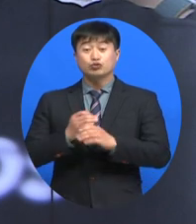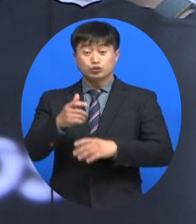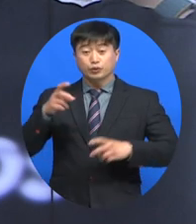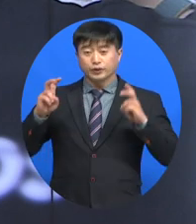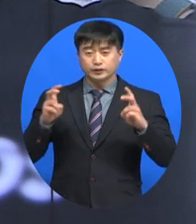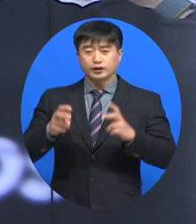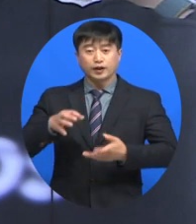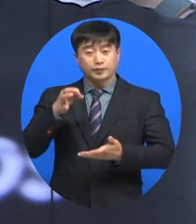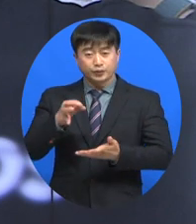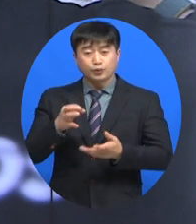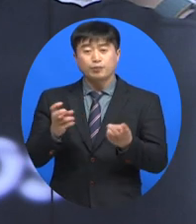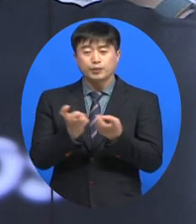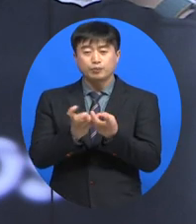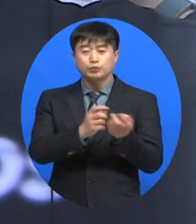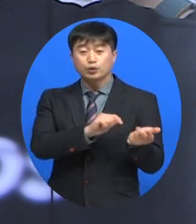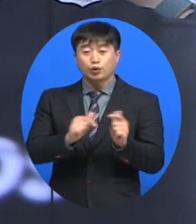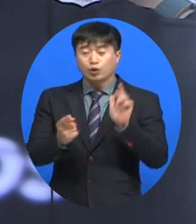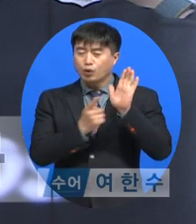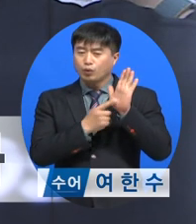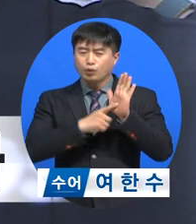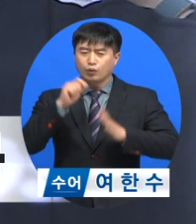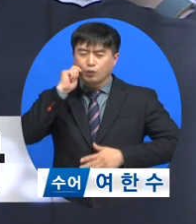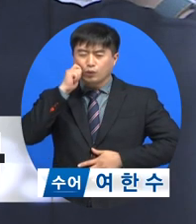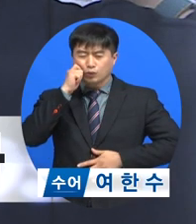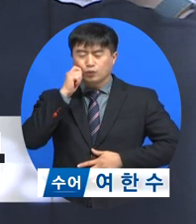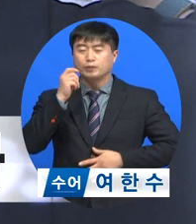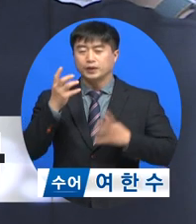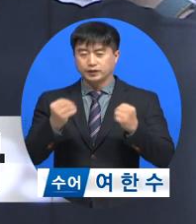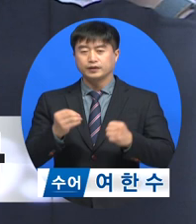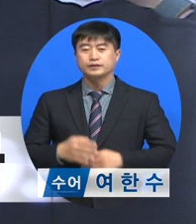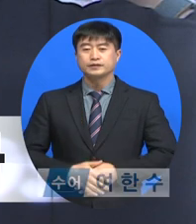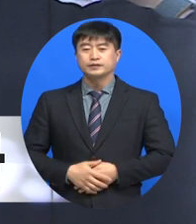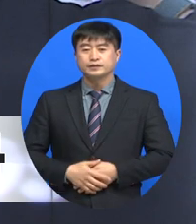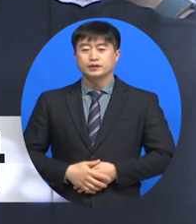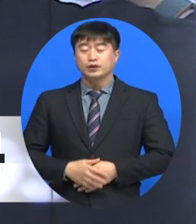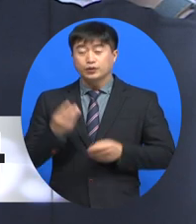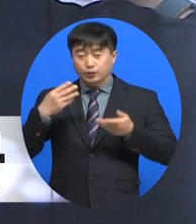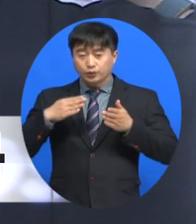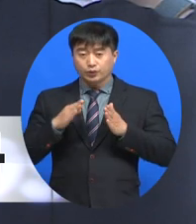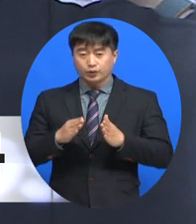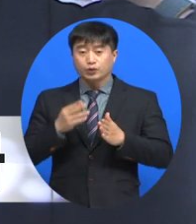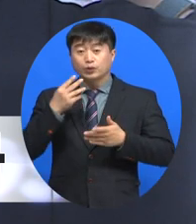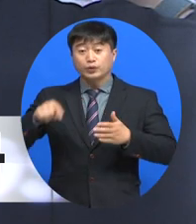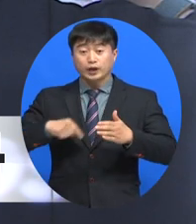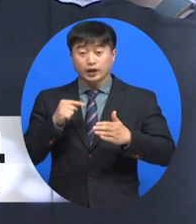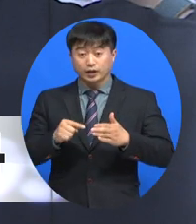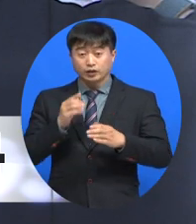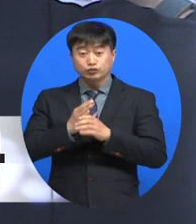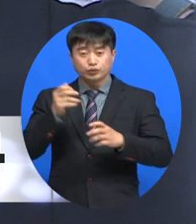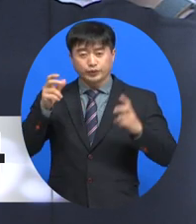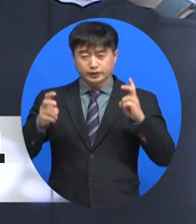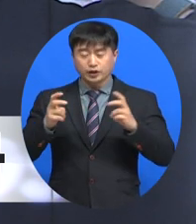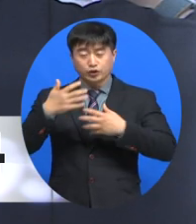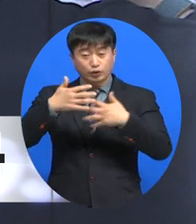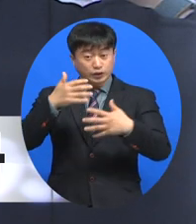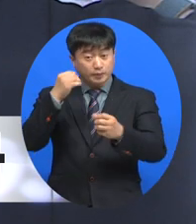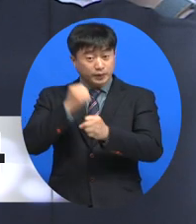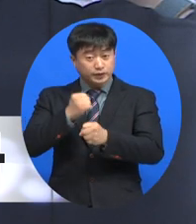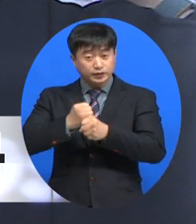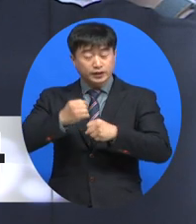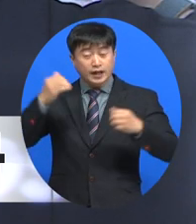중소기업들은 비용이나 방법 등 홍보에 어려움을 겪는 경우가 종종 있습니다 경기도가 돈의 중소기업과 영상